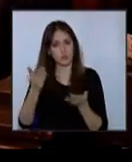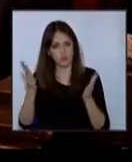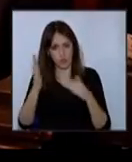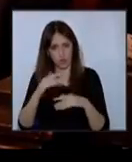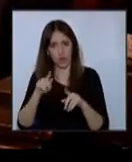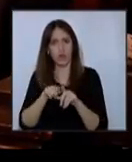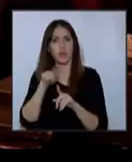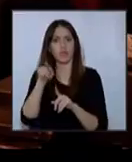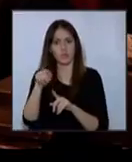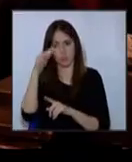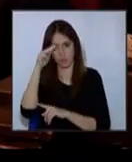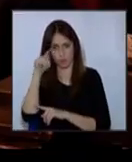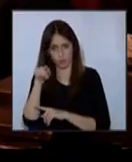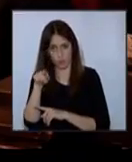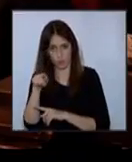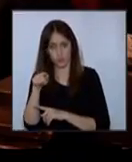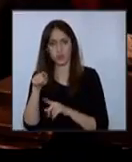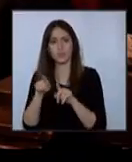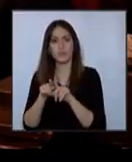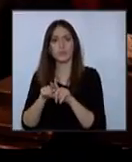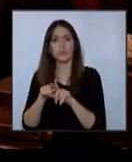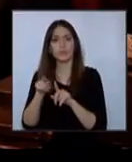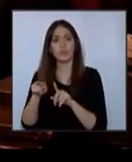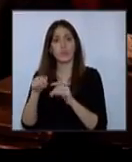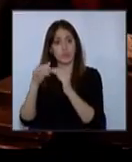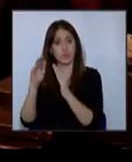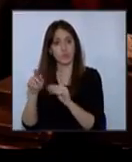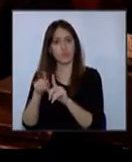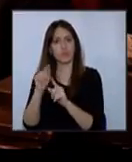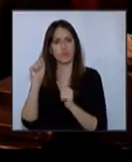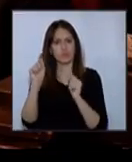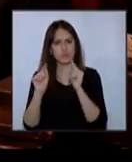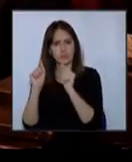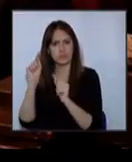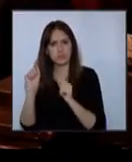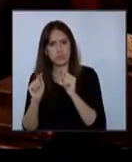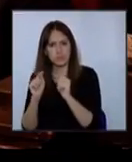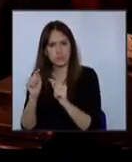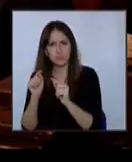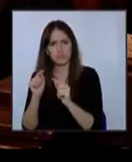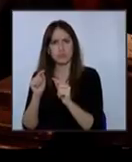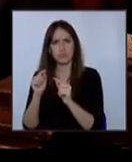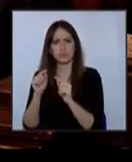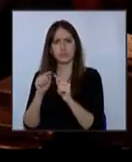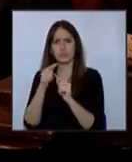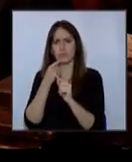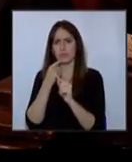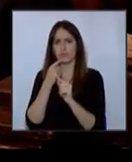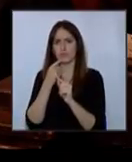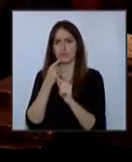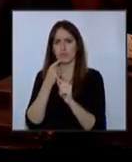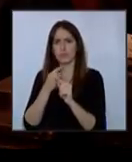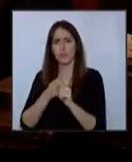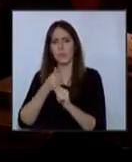envers aquest cos. Els Mossos d'Esquadra no són mereixedors dels atacs que estan rebent últimament principalment per part de